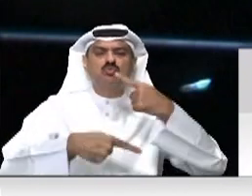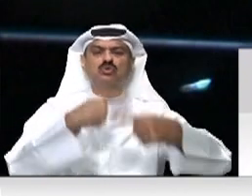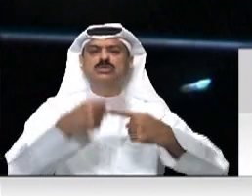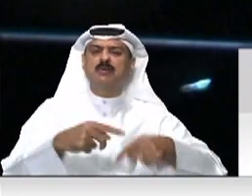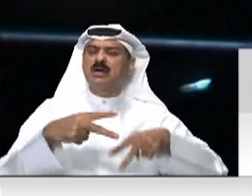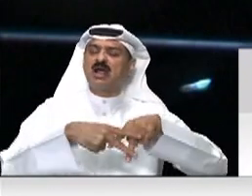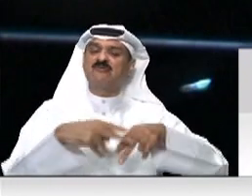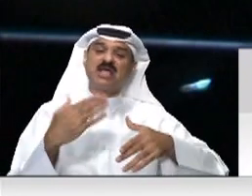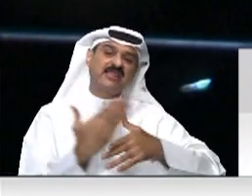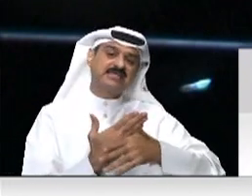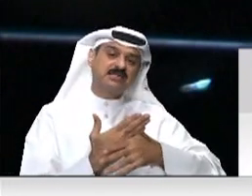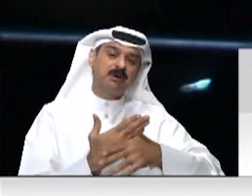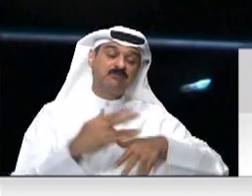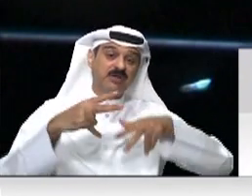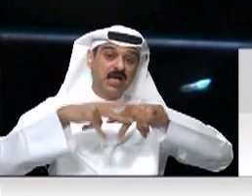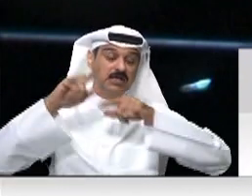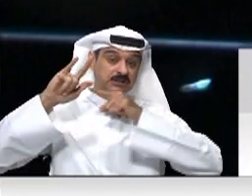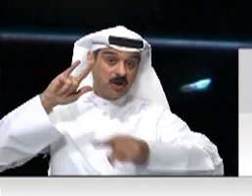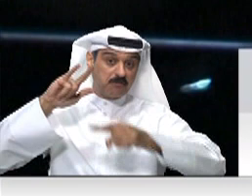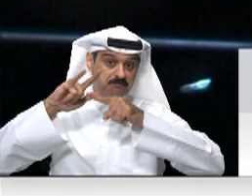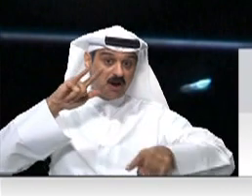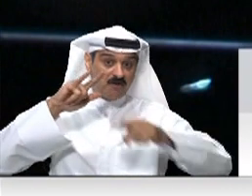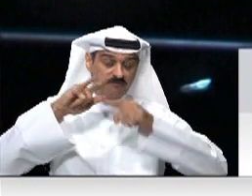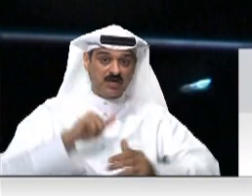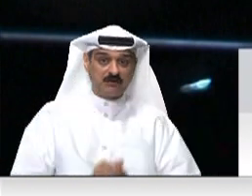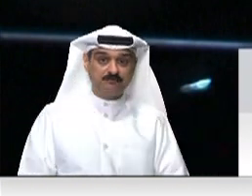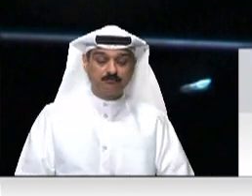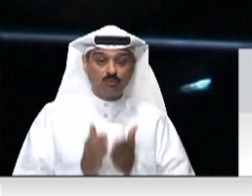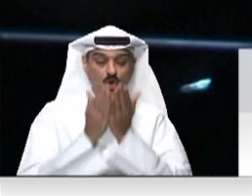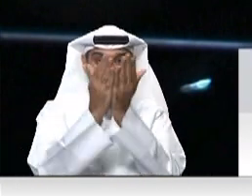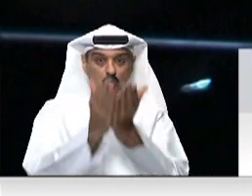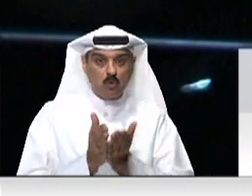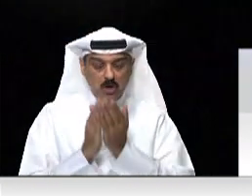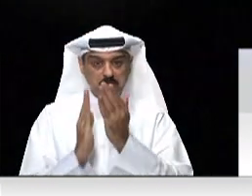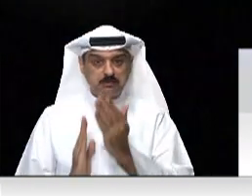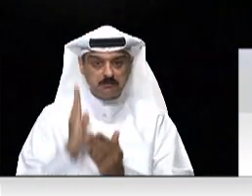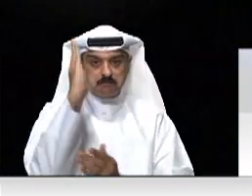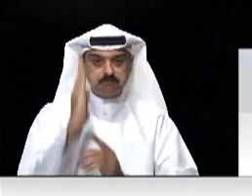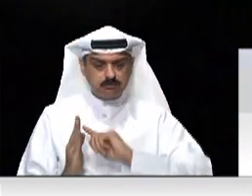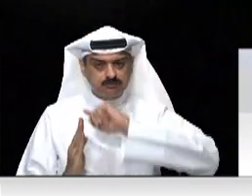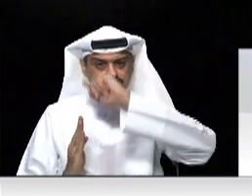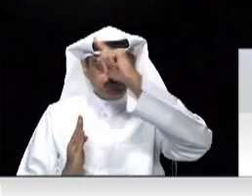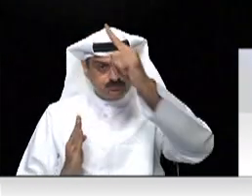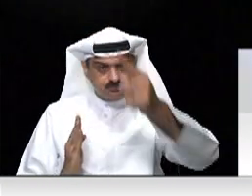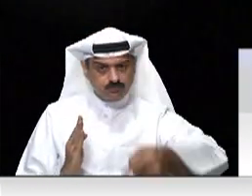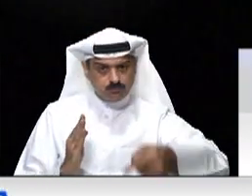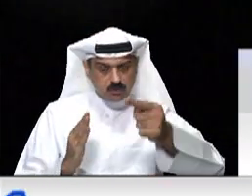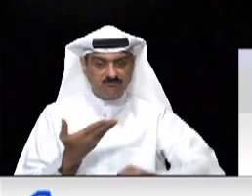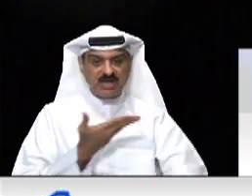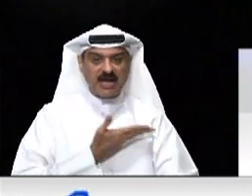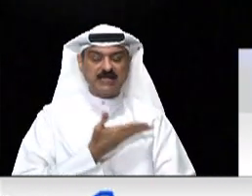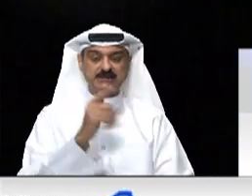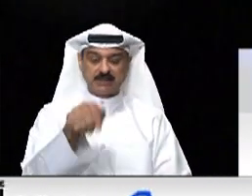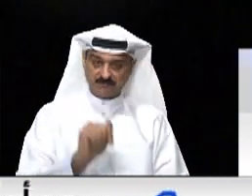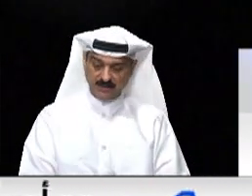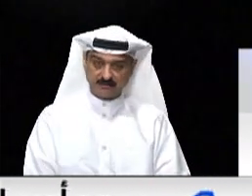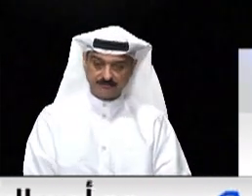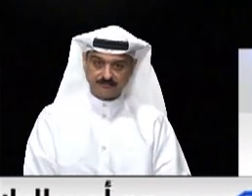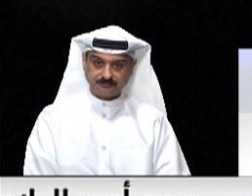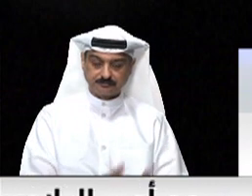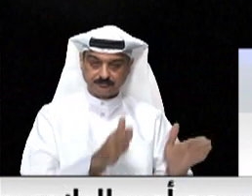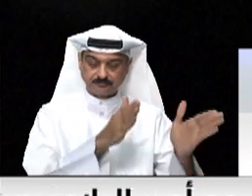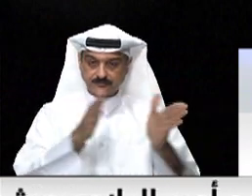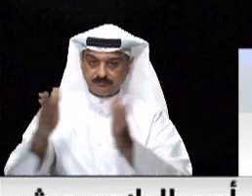من الجو وكذلك من المدفعية الإسرائيلية المتمركزة على تخوم قطاع غزة.